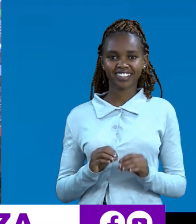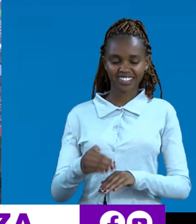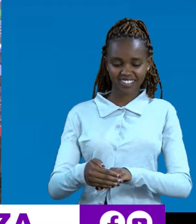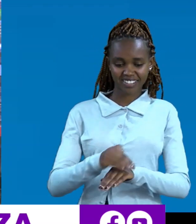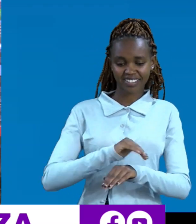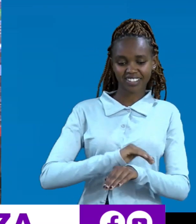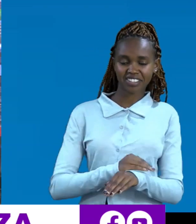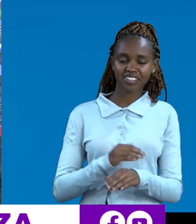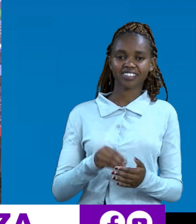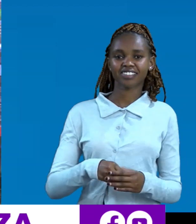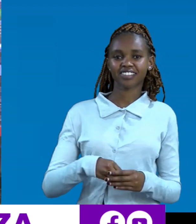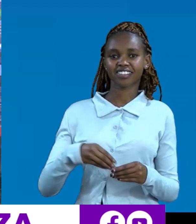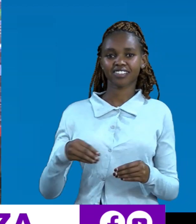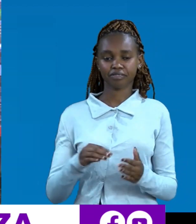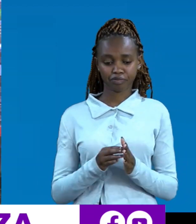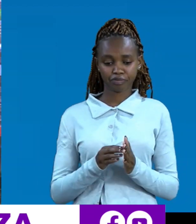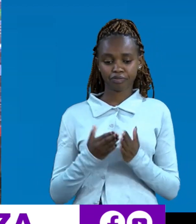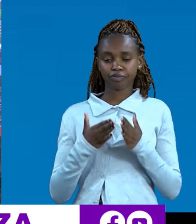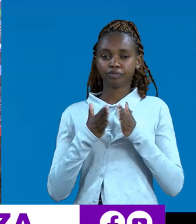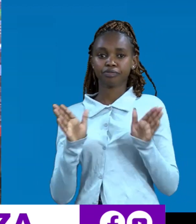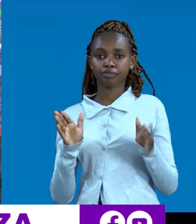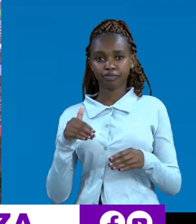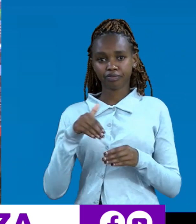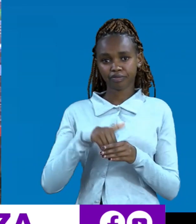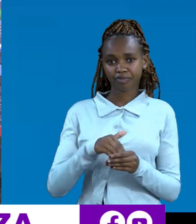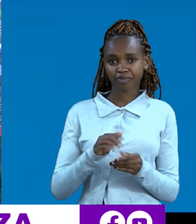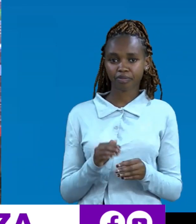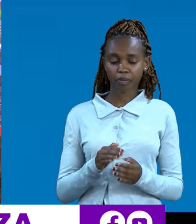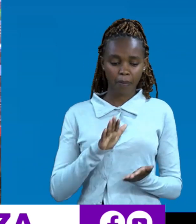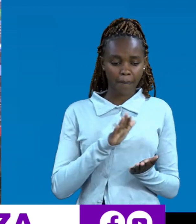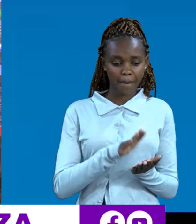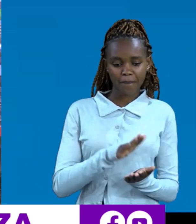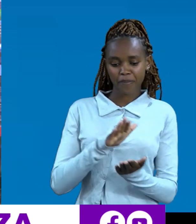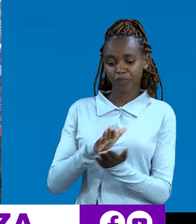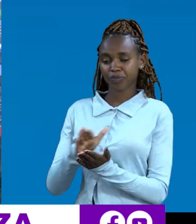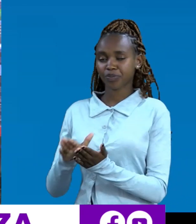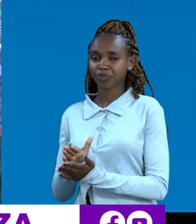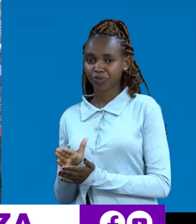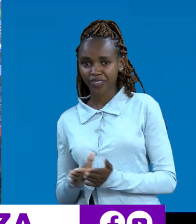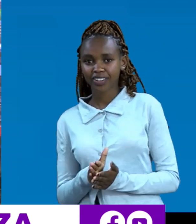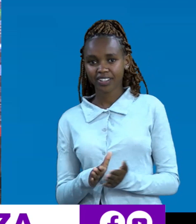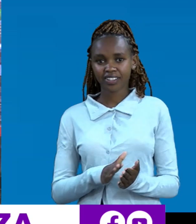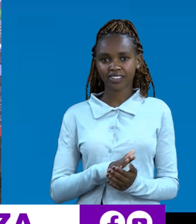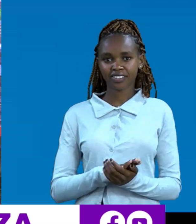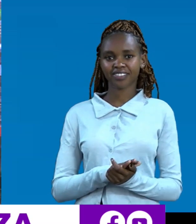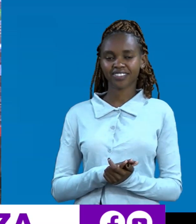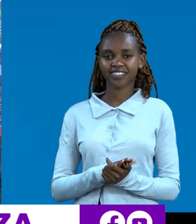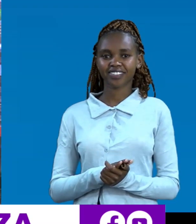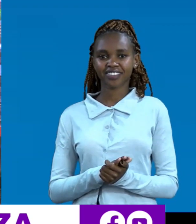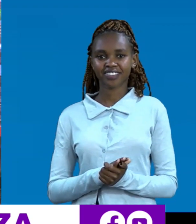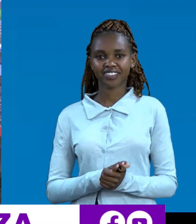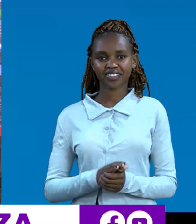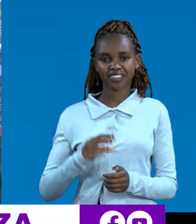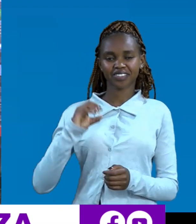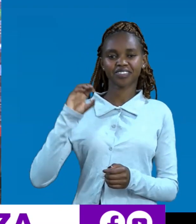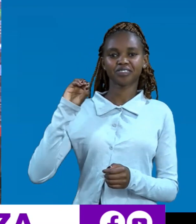unakatoa hivi? Ukifungua ndani kuna venye vitu zimepangwa. Raba iko bahali yake. Compass bahali